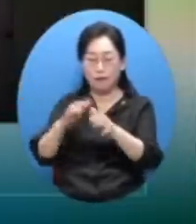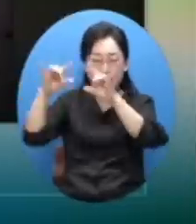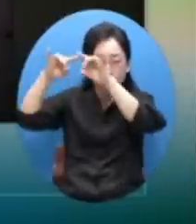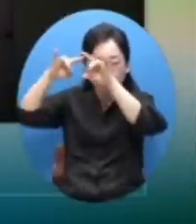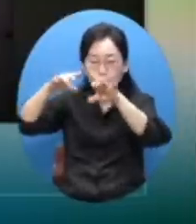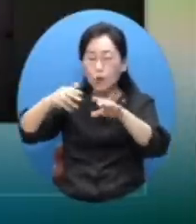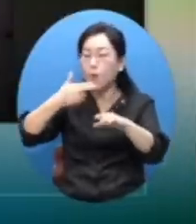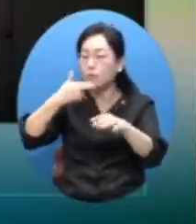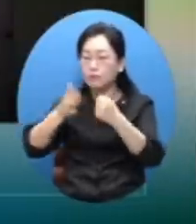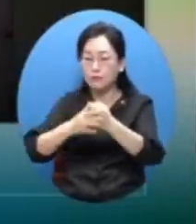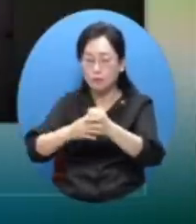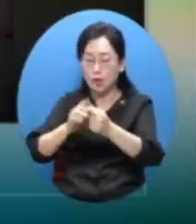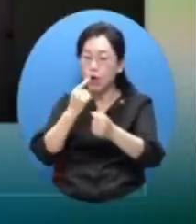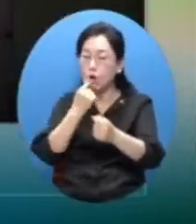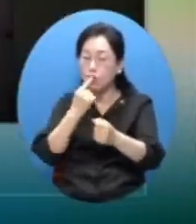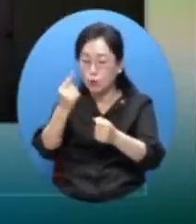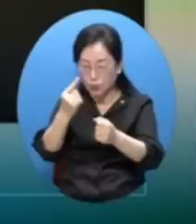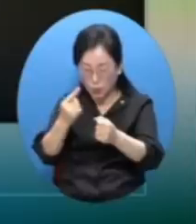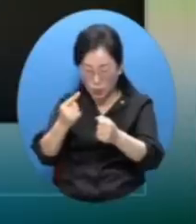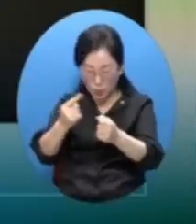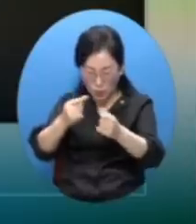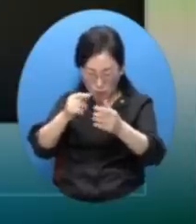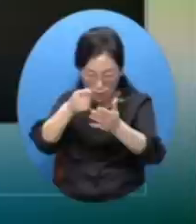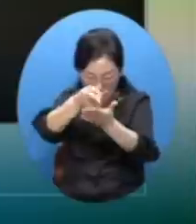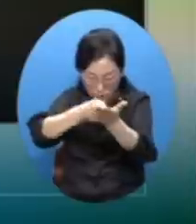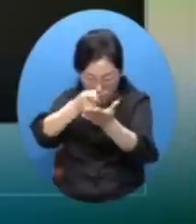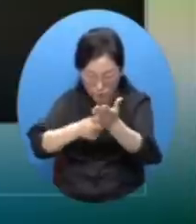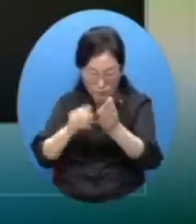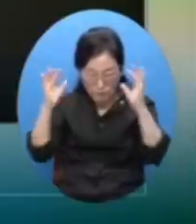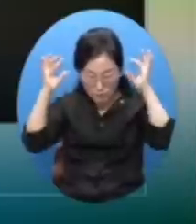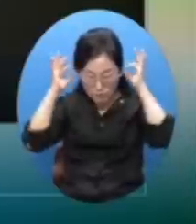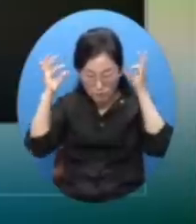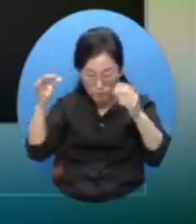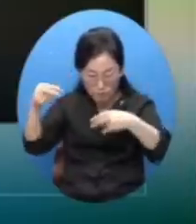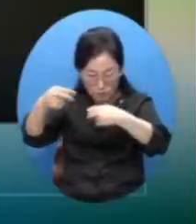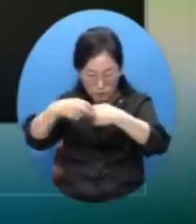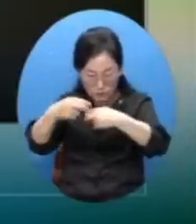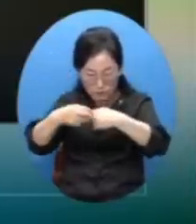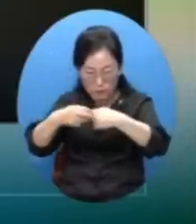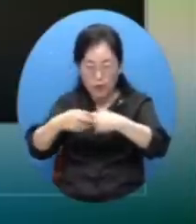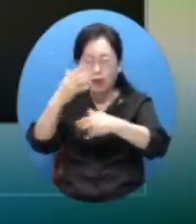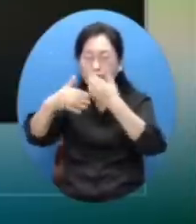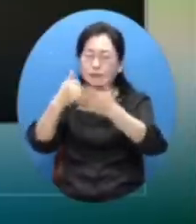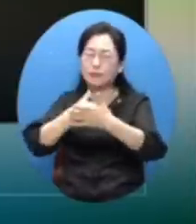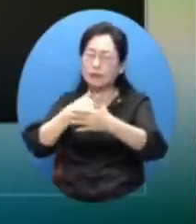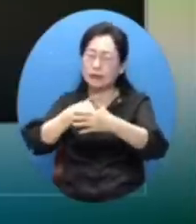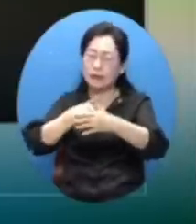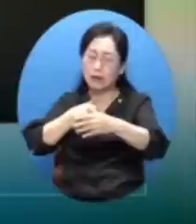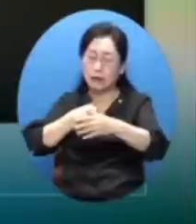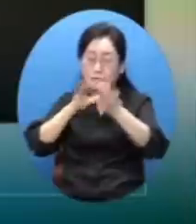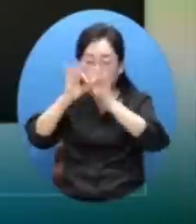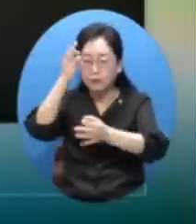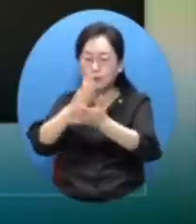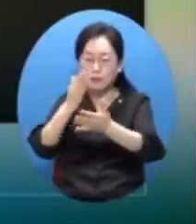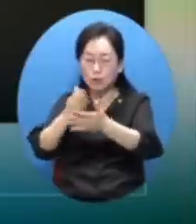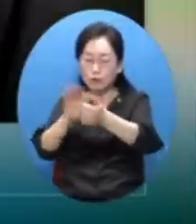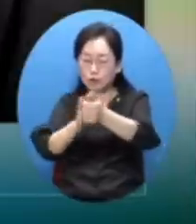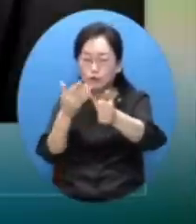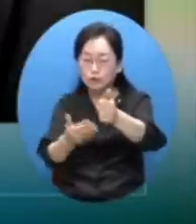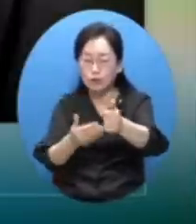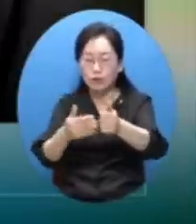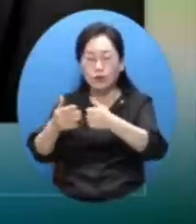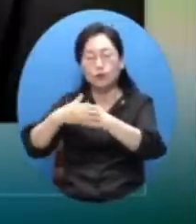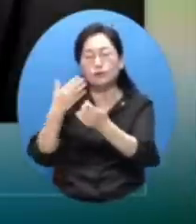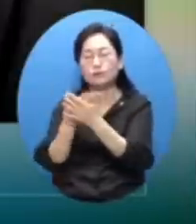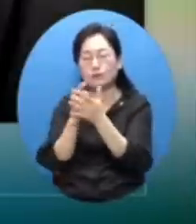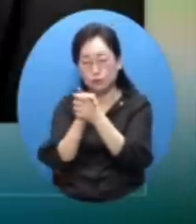촛불을 켜놓고 응급수술을 합니다. 늘 청진결되고 기도하면서 하나님 오진하지 않고 바로 이분을 치료할 수 있게 해달라고 기도했습니다.